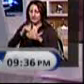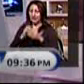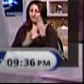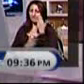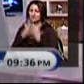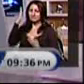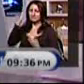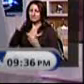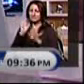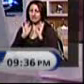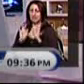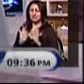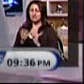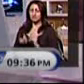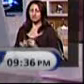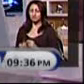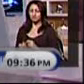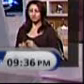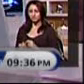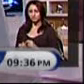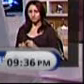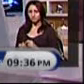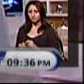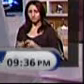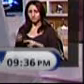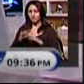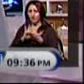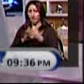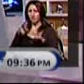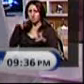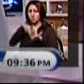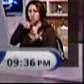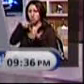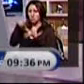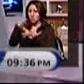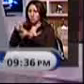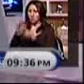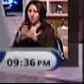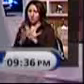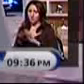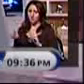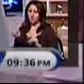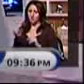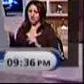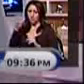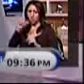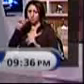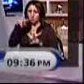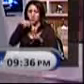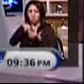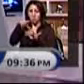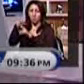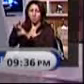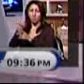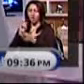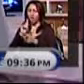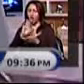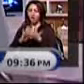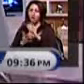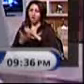لن يتراجعوا عن هذا الاستبداد الا بالضغط. طبعا انا افضل ان هو الضغط السلمي